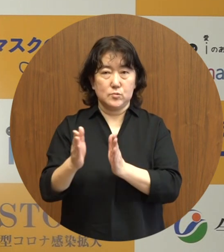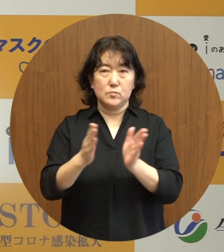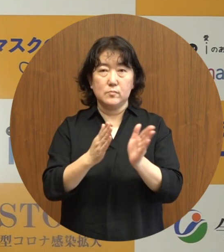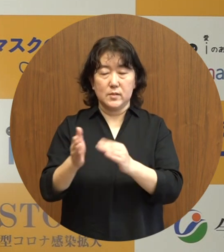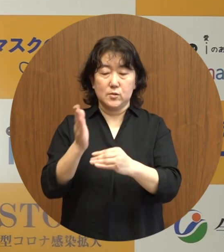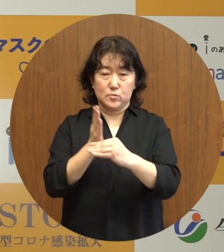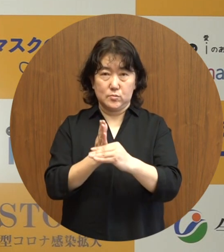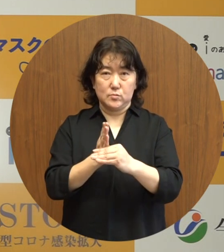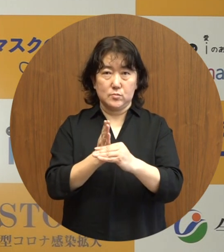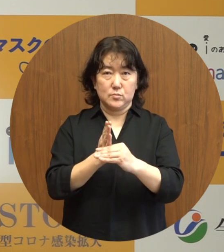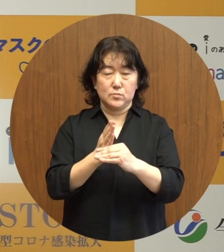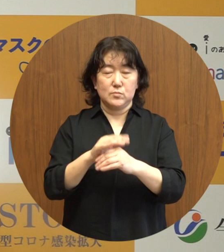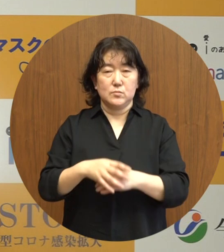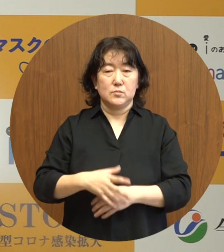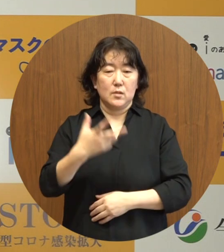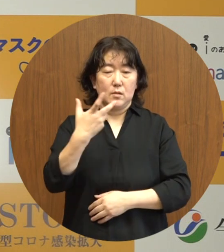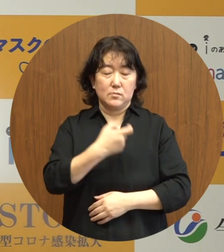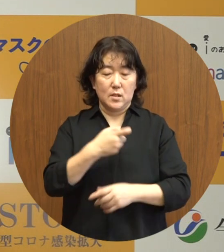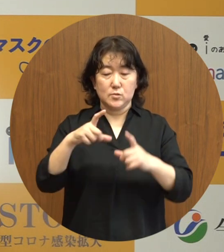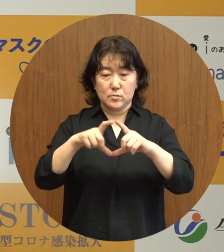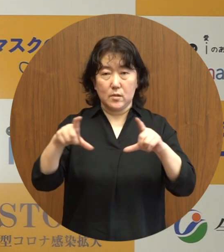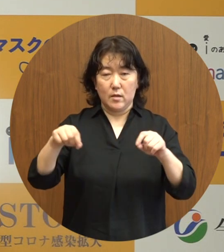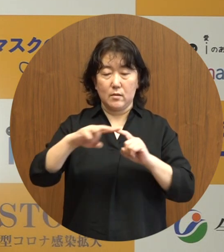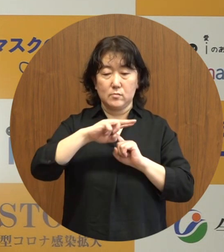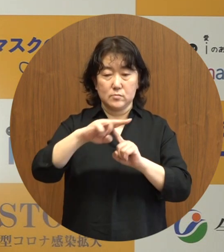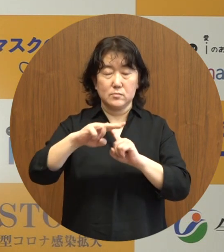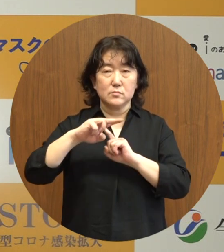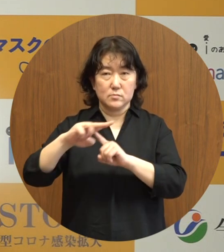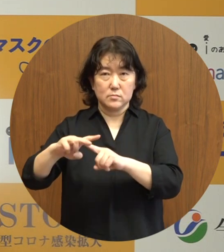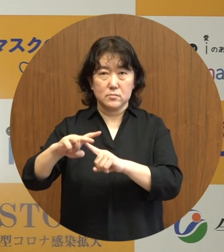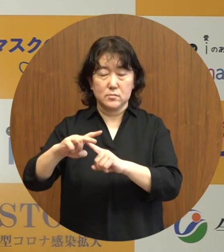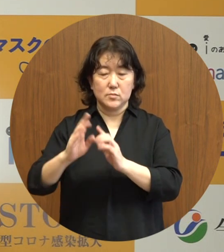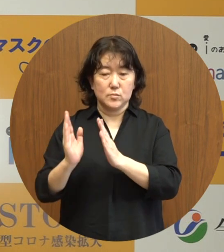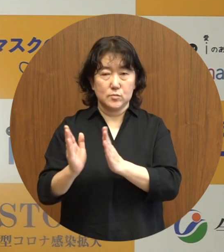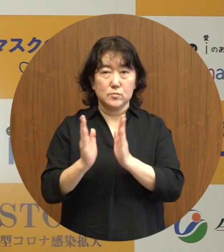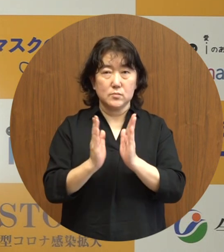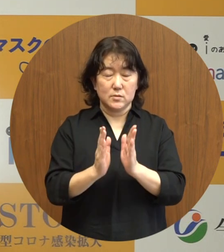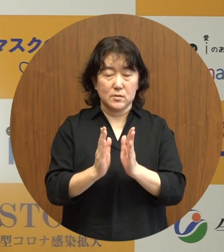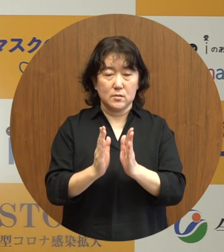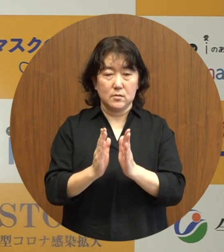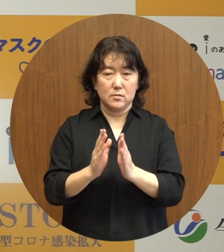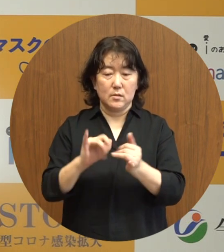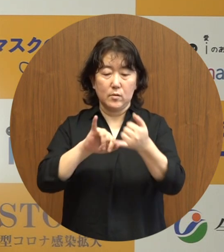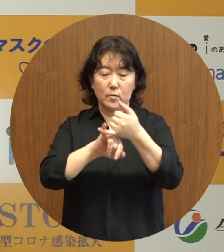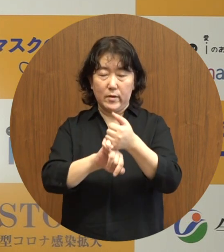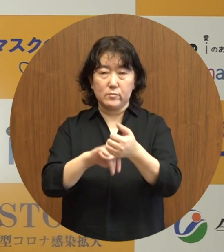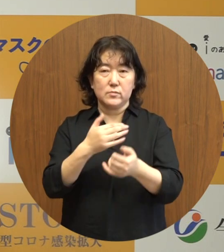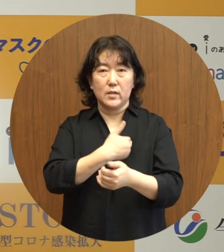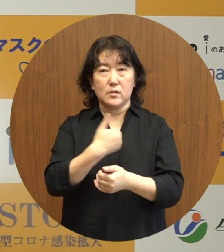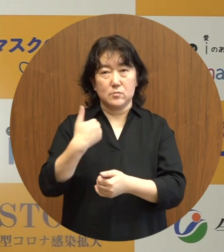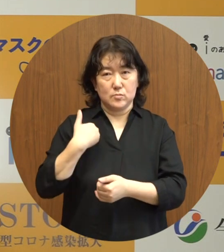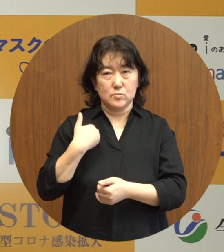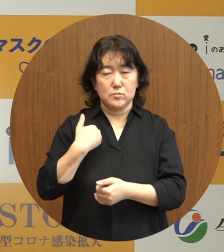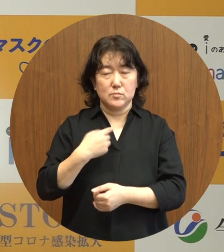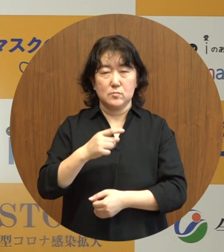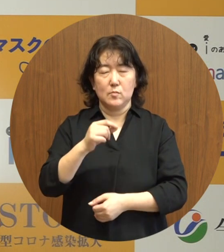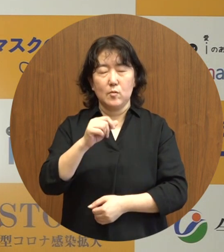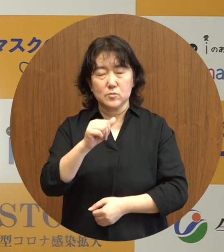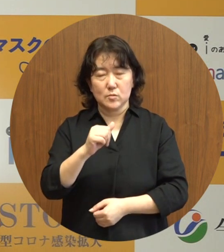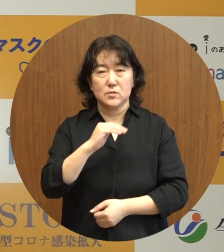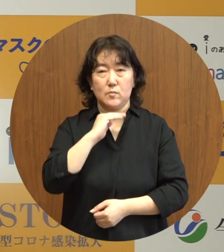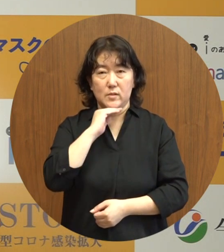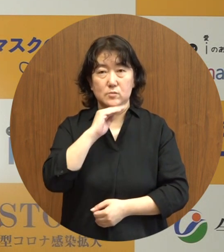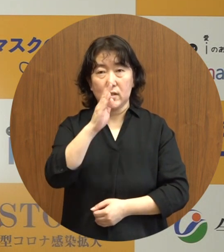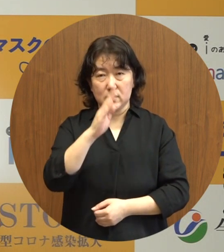進めており、接種券の届いた方から順次ご予約はできるようになりますので、もうしばらくお